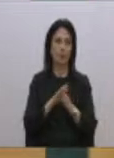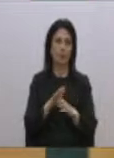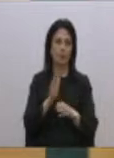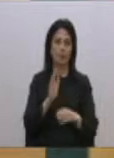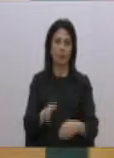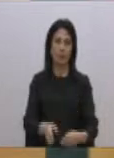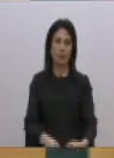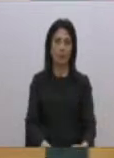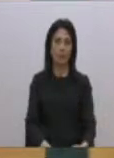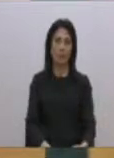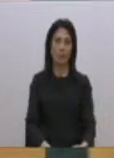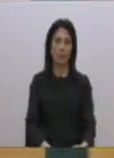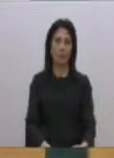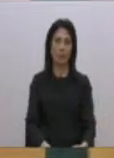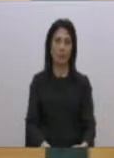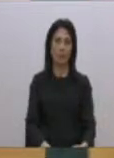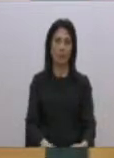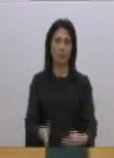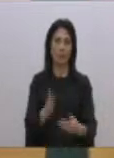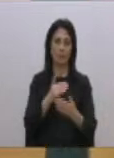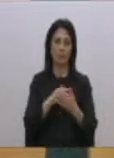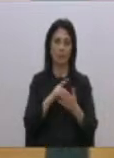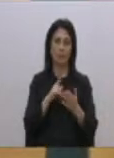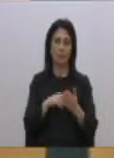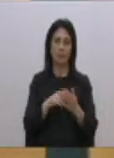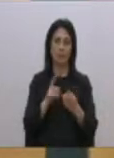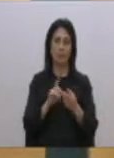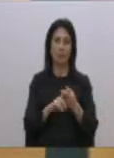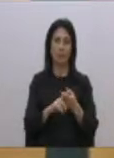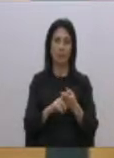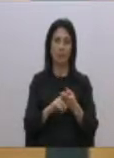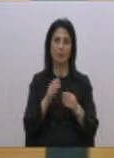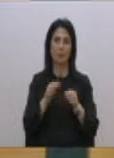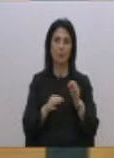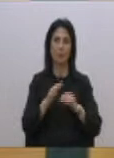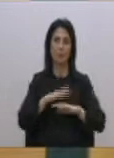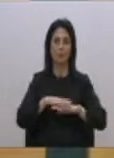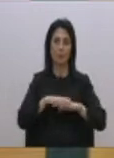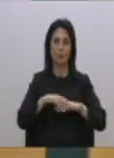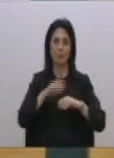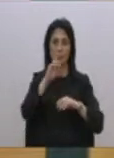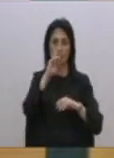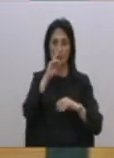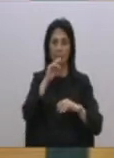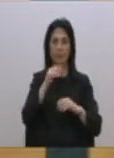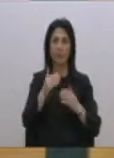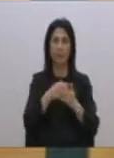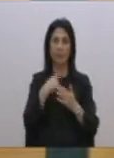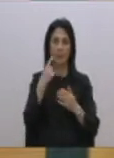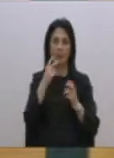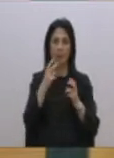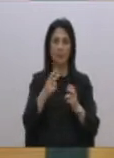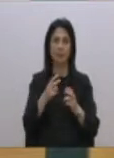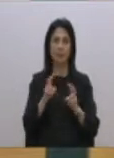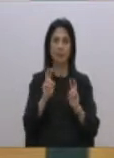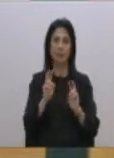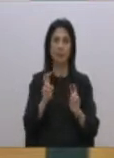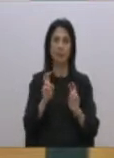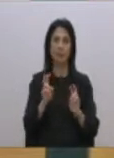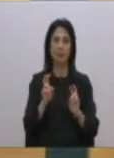იქნება. შემდეგი საკითხი უკავშირდებოდა მოსამართლის დისციპლინურ გადაცდომის ახალ სახეს, ეგრეთ